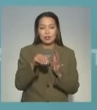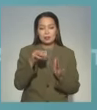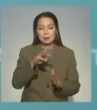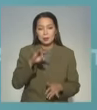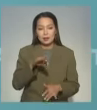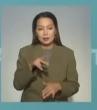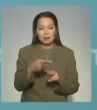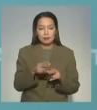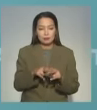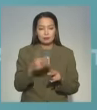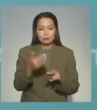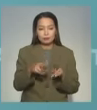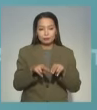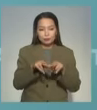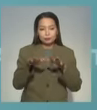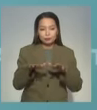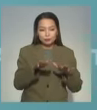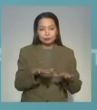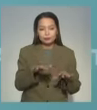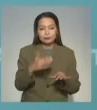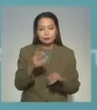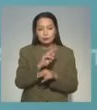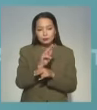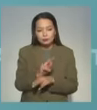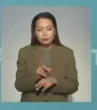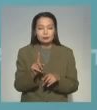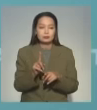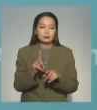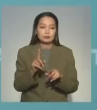означает, что у каждого строящегося объекта, у каждого ремонтируемого